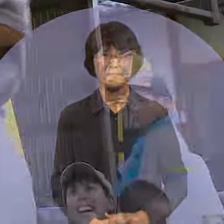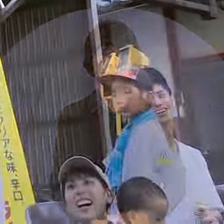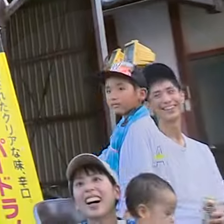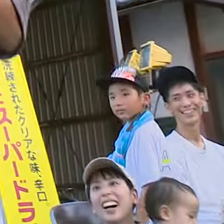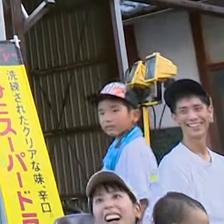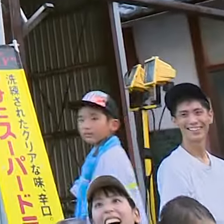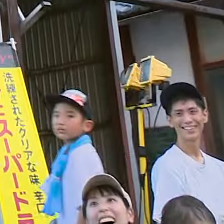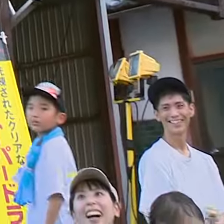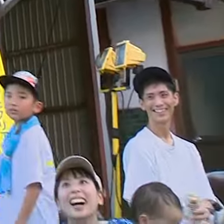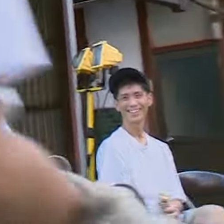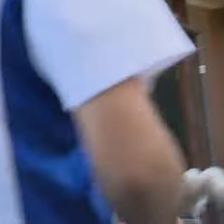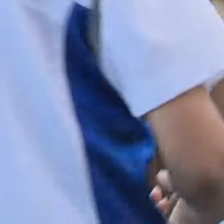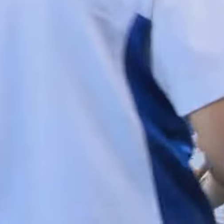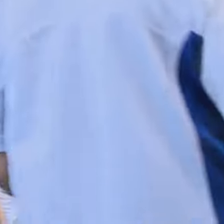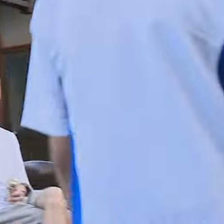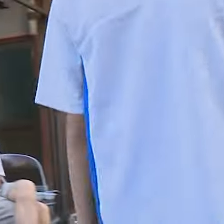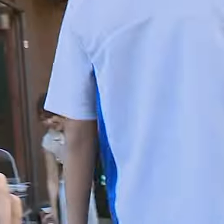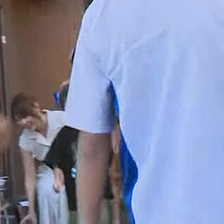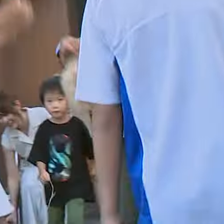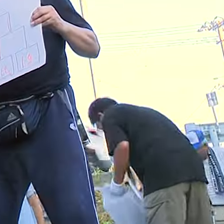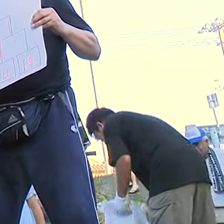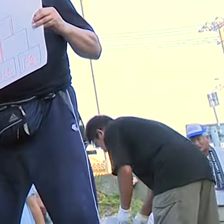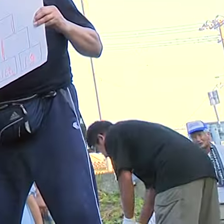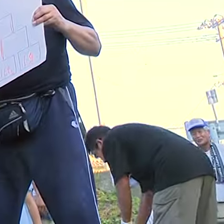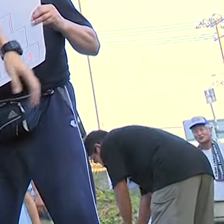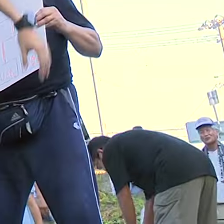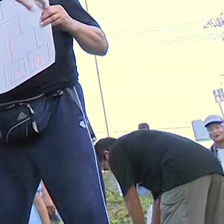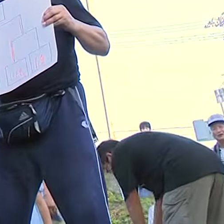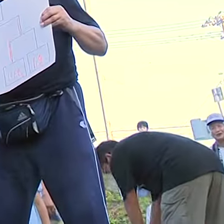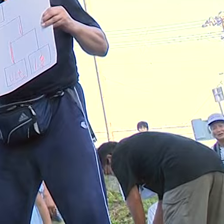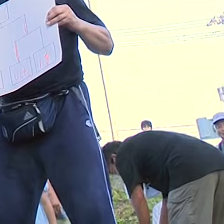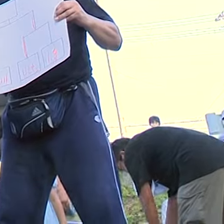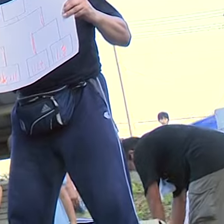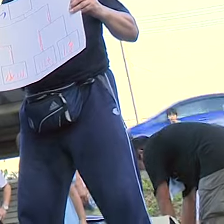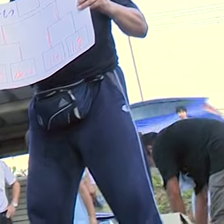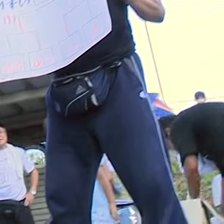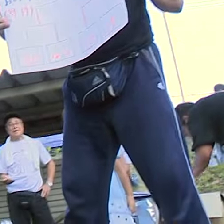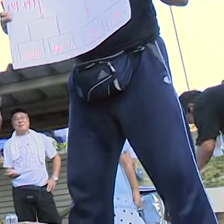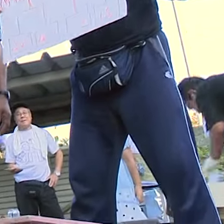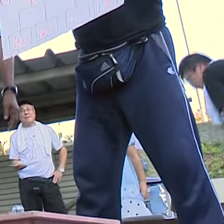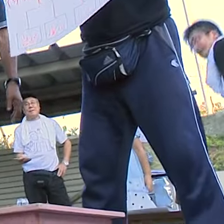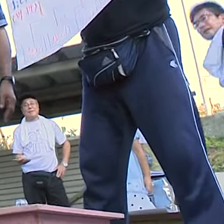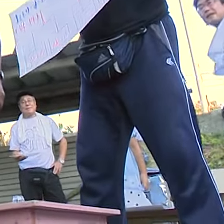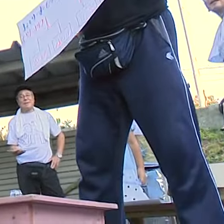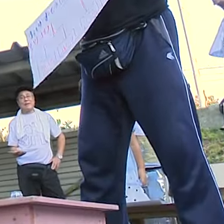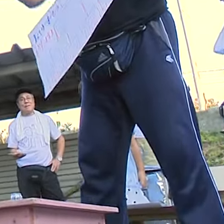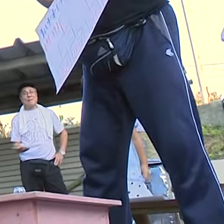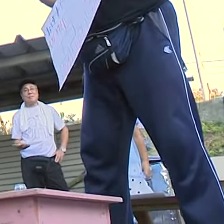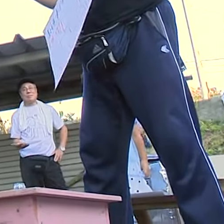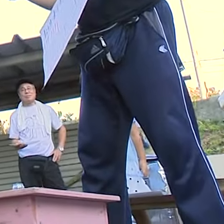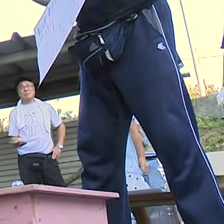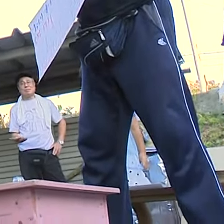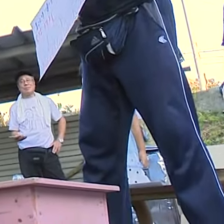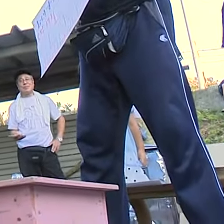対戦する参加者たちの面白い動きに会場は盛り上がりを見せていました。